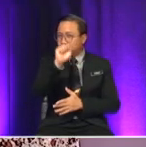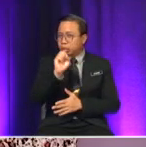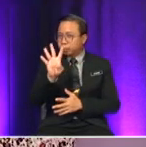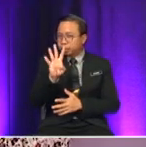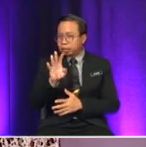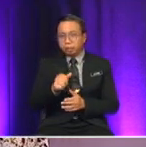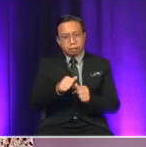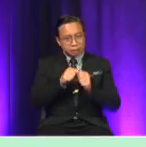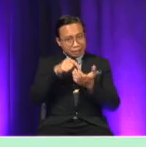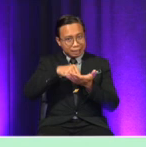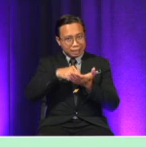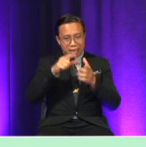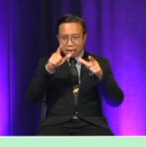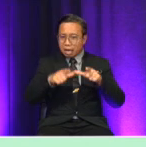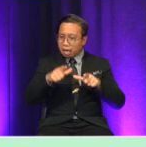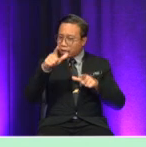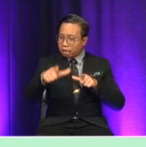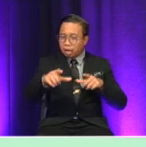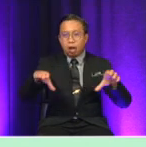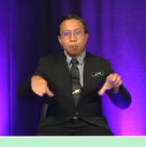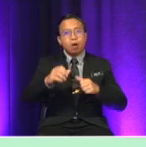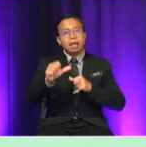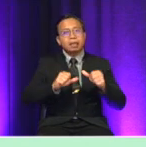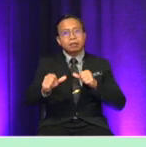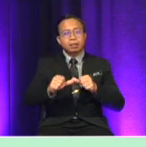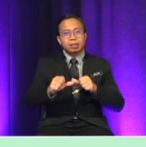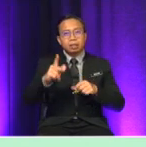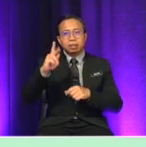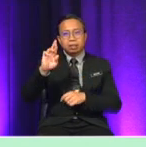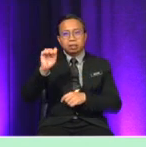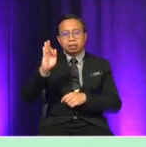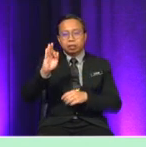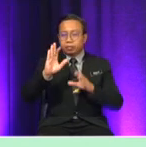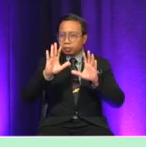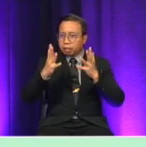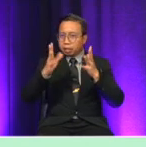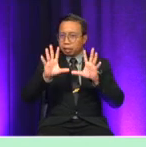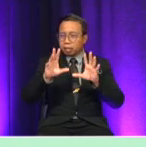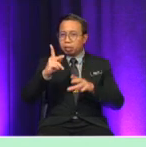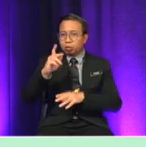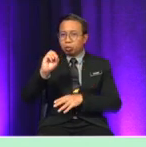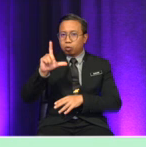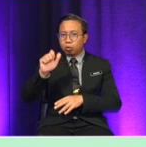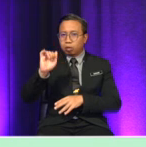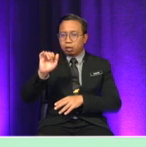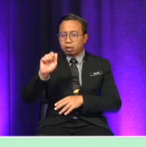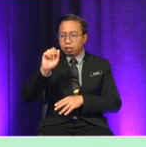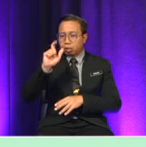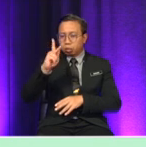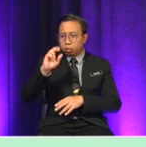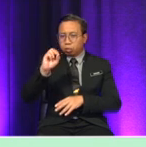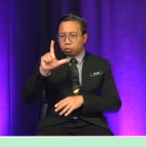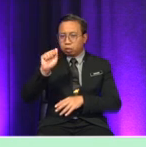Berikut merupakan langkah-langkah menjalankan aktiviti kraf tangan membuat kolaj bersama dengan kanak-kanak bagi